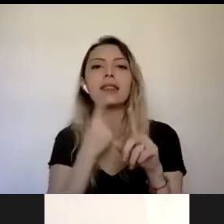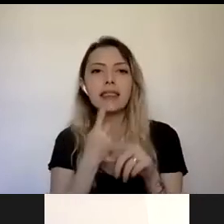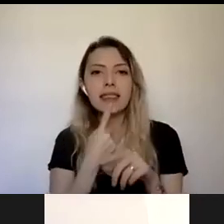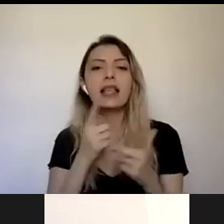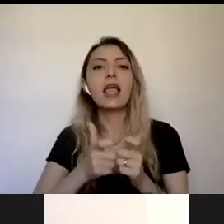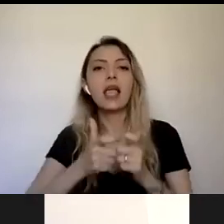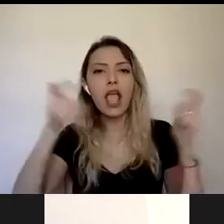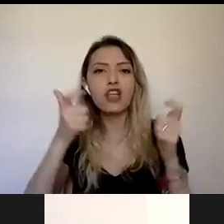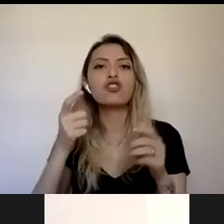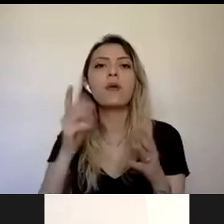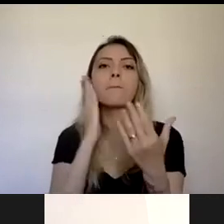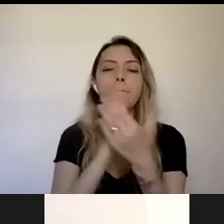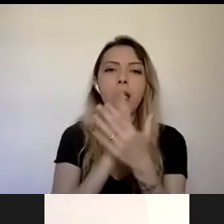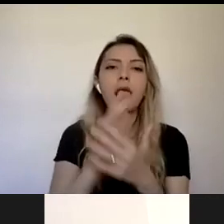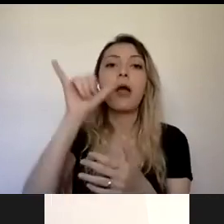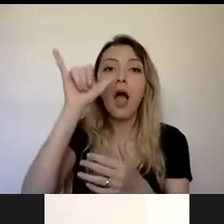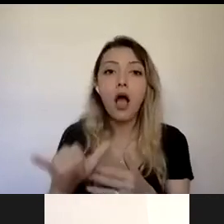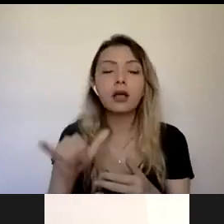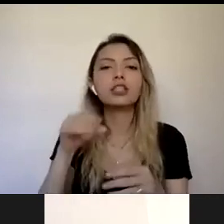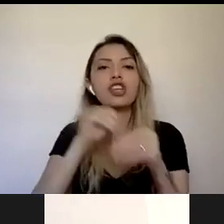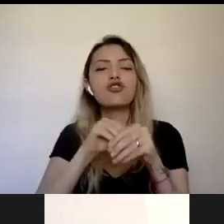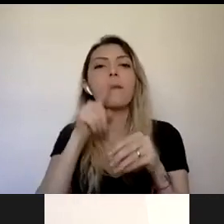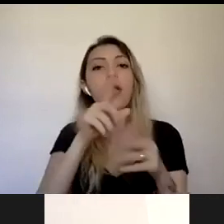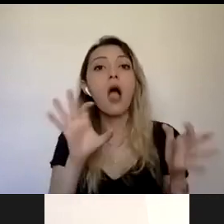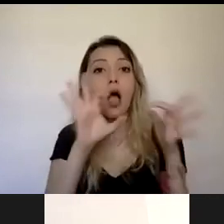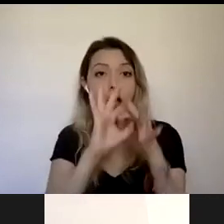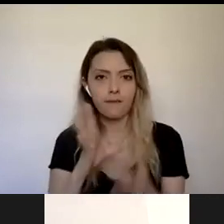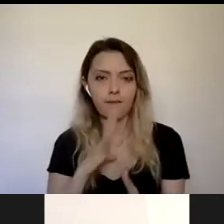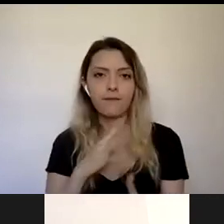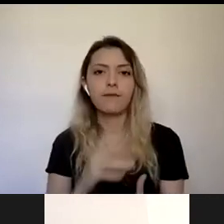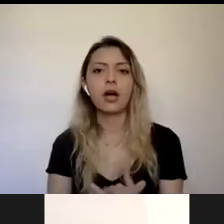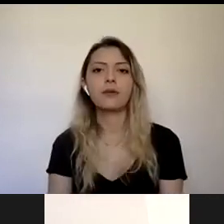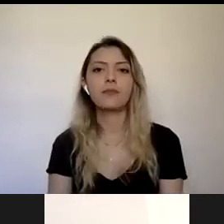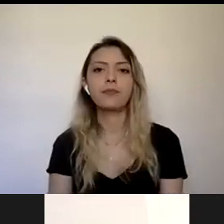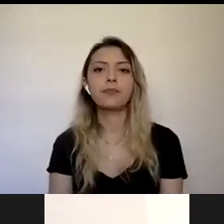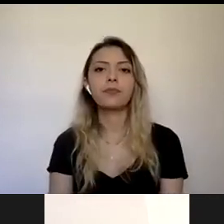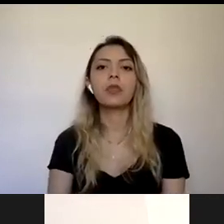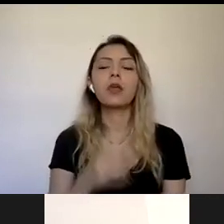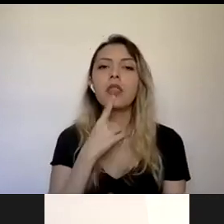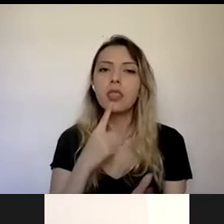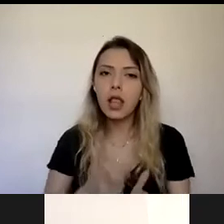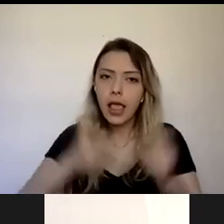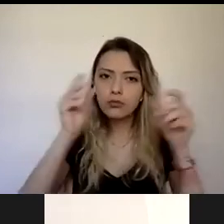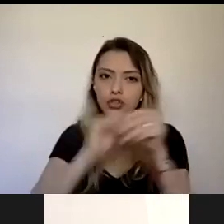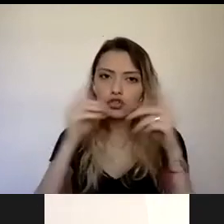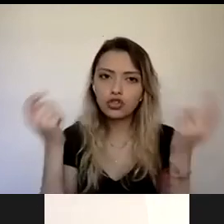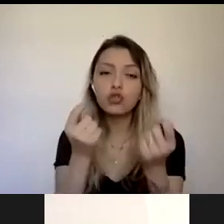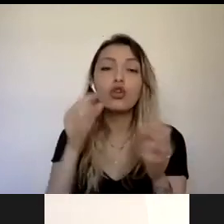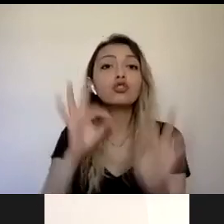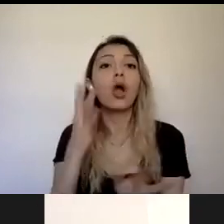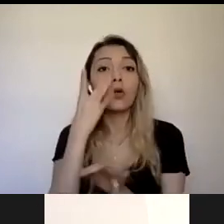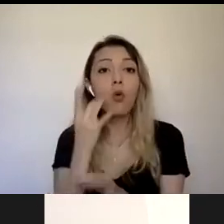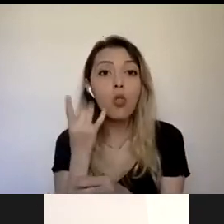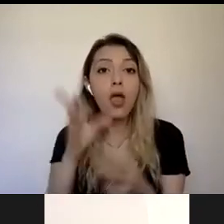teorik çerçeve konusunda çalışıyor. Şu anda göstergeler ve izleme metodolojisi konusunda hazırlıklarını